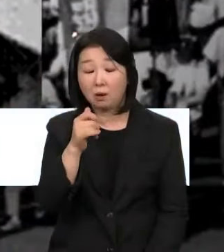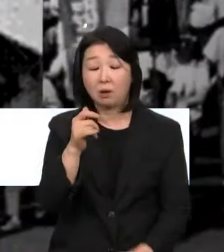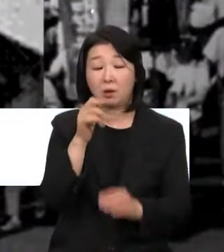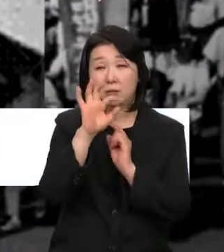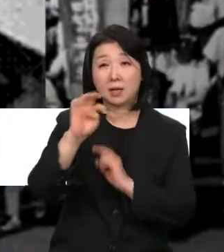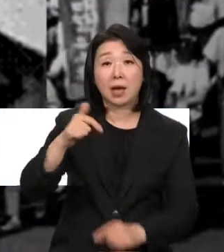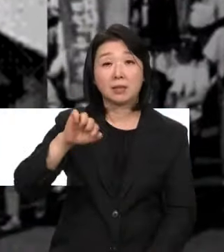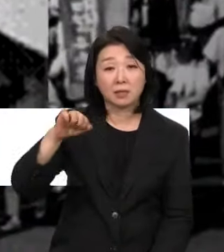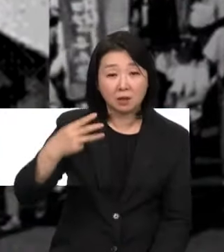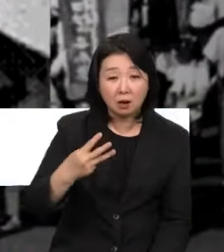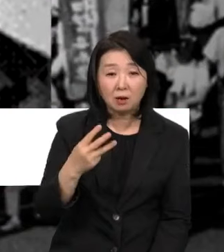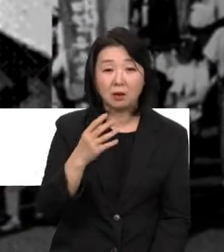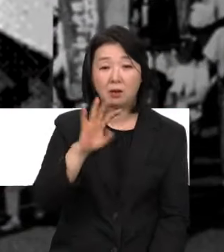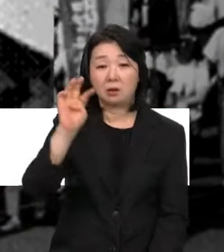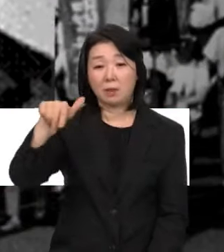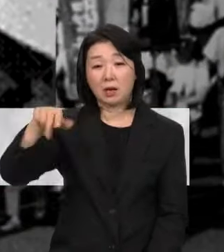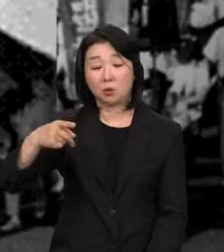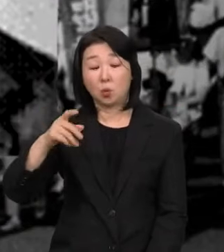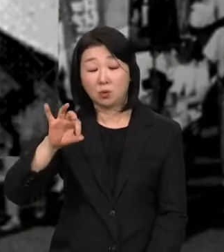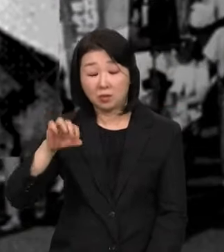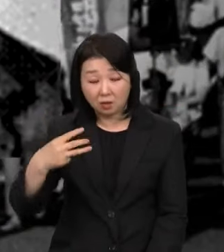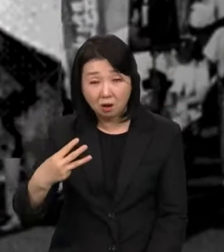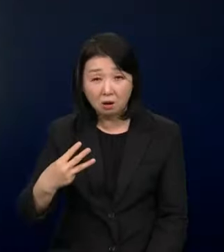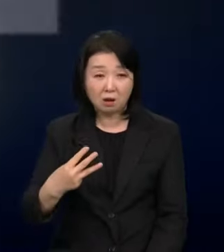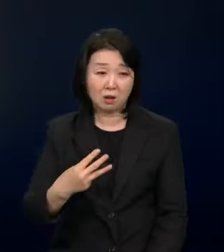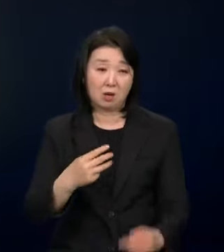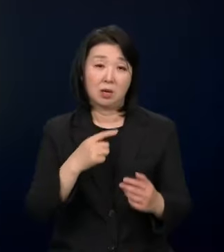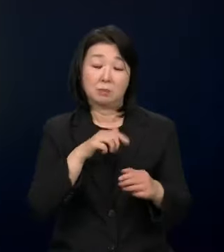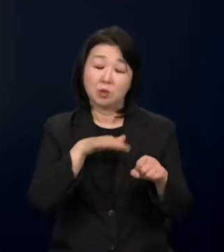박종철 열사 등도 유공자가 될 수